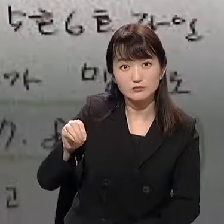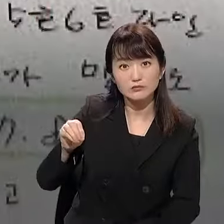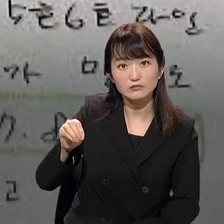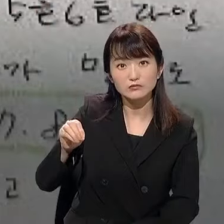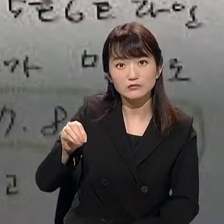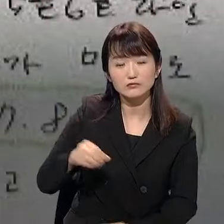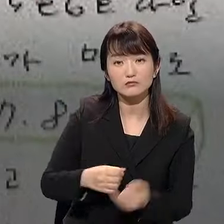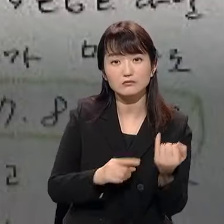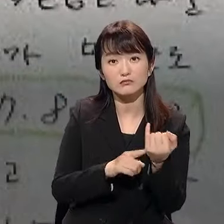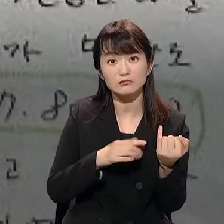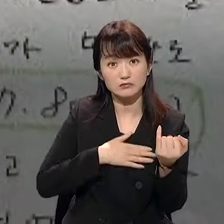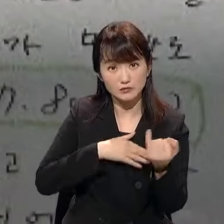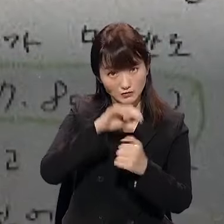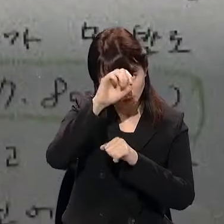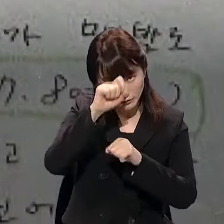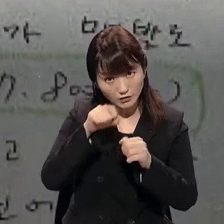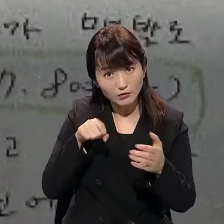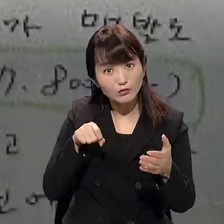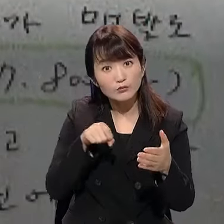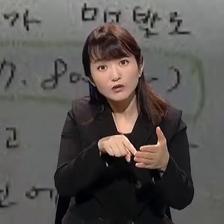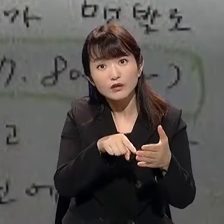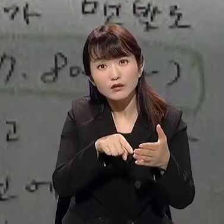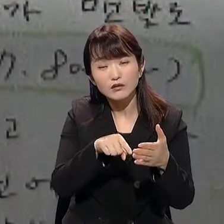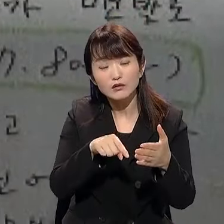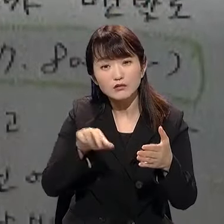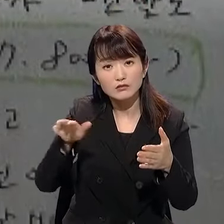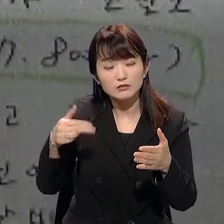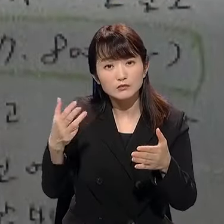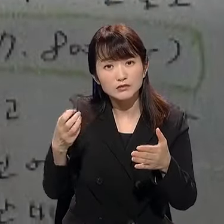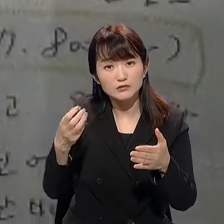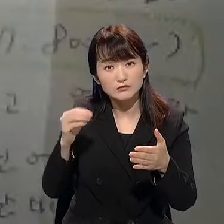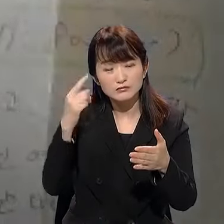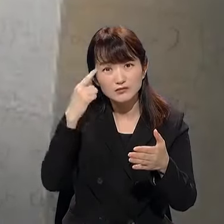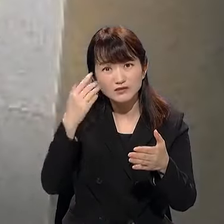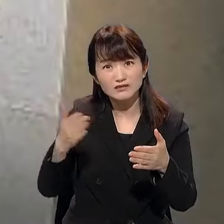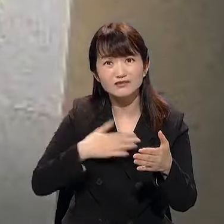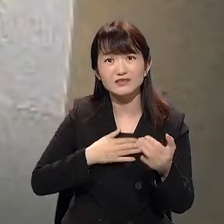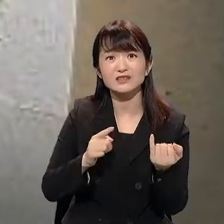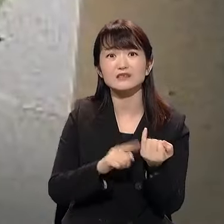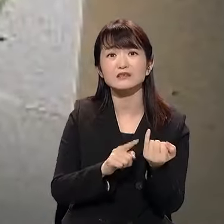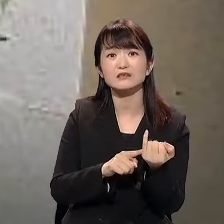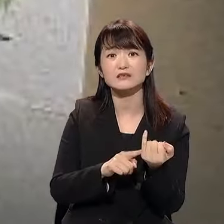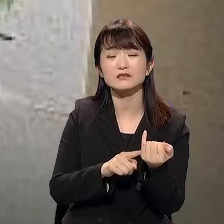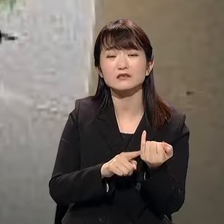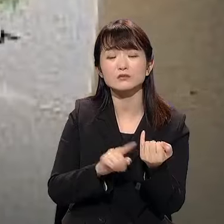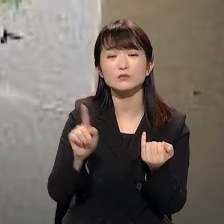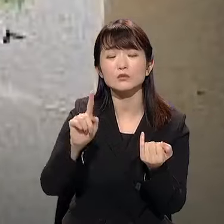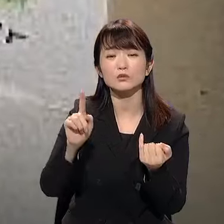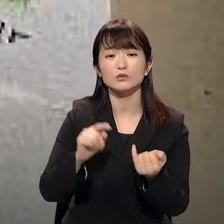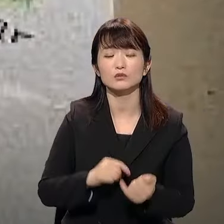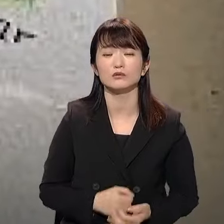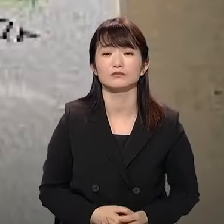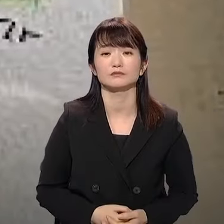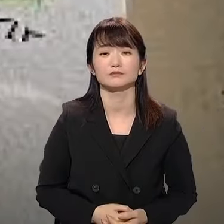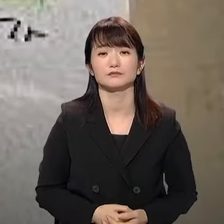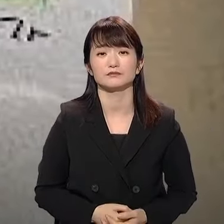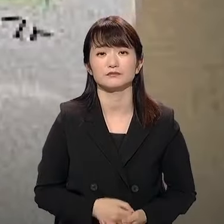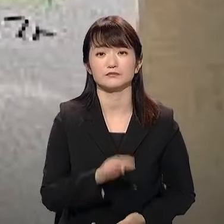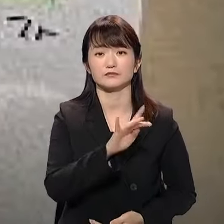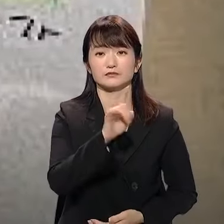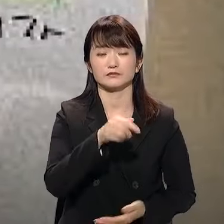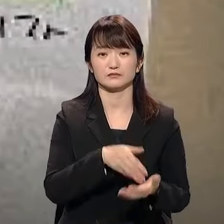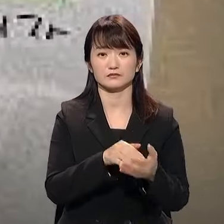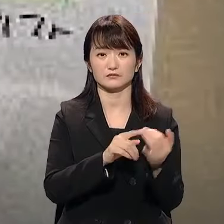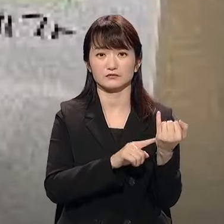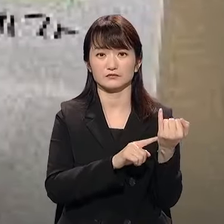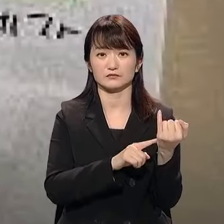아니 여자인 내가 맨발로 조금 찾는데 780만 원 나 여자라 여자라니까 자 백다 아나운서